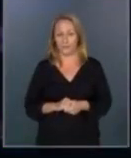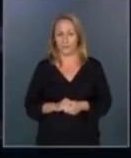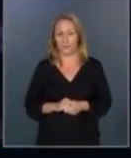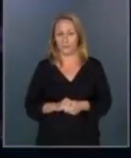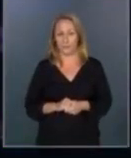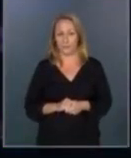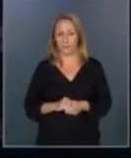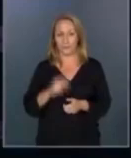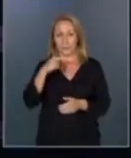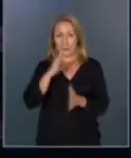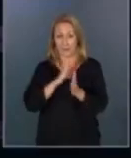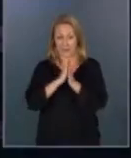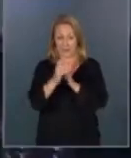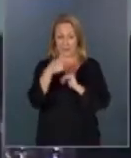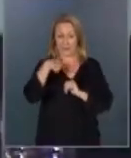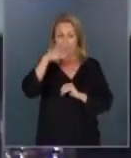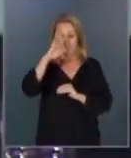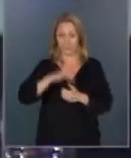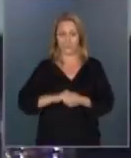Ευθεία.